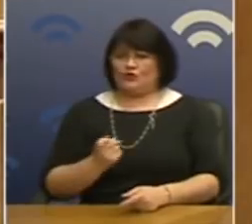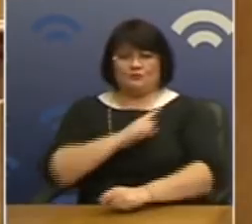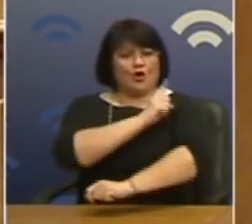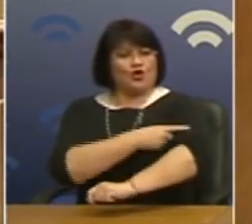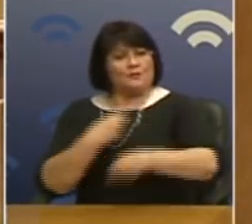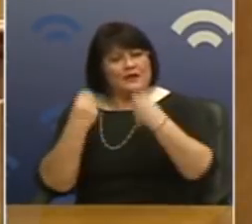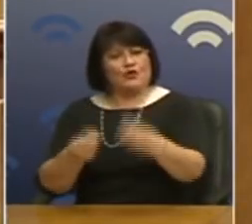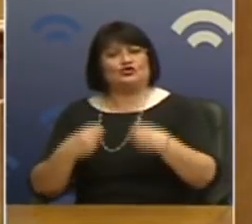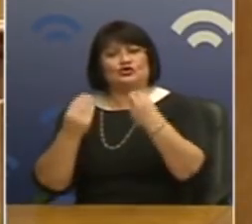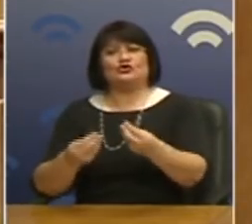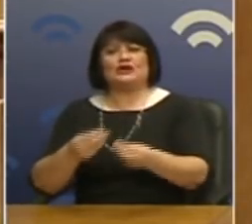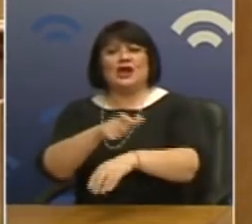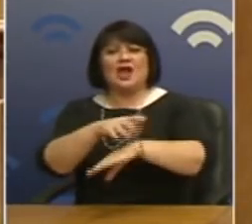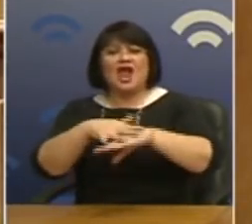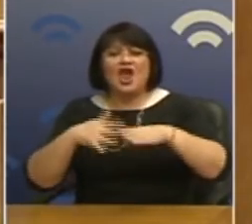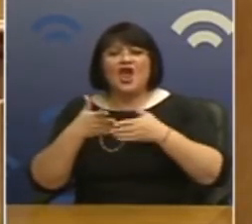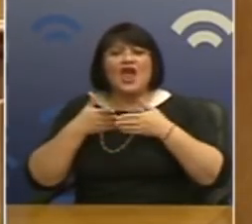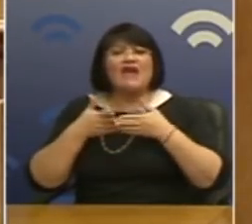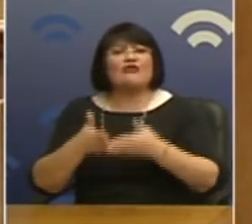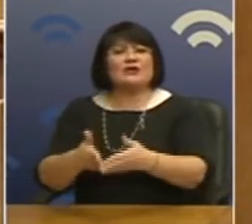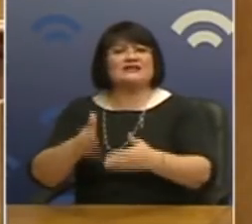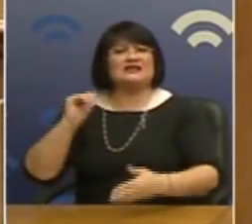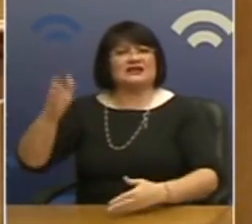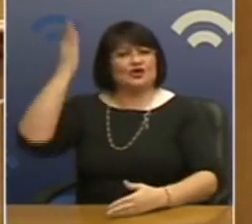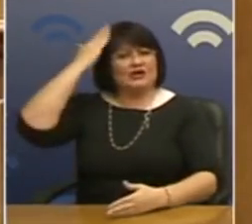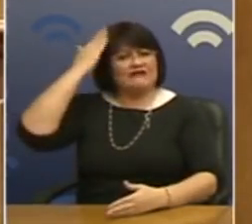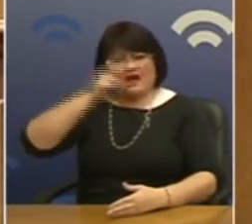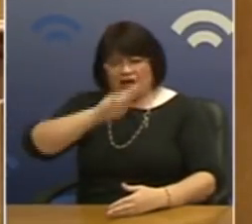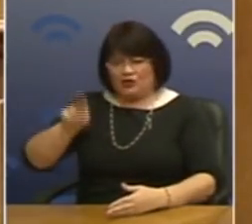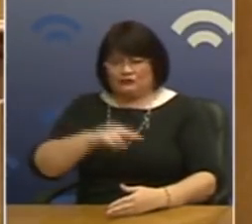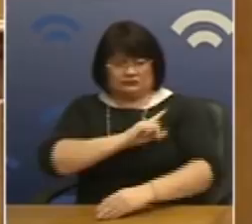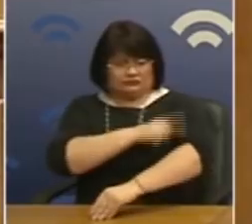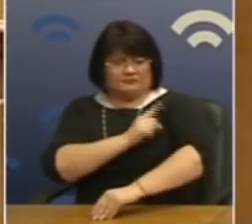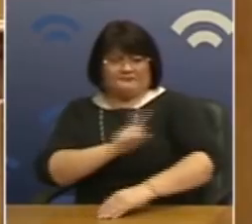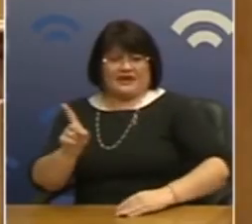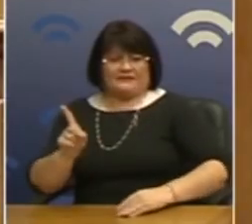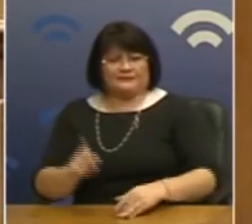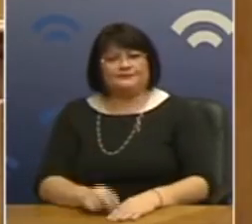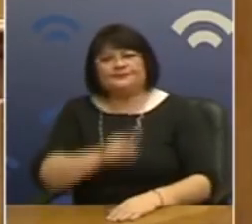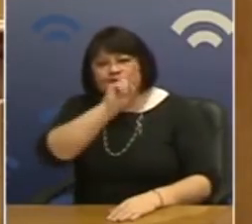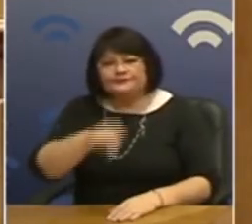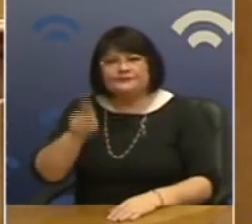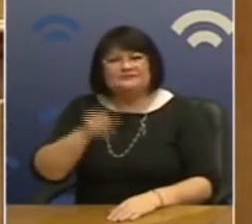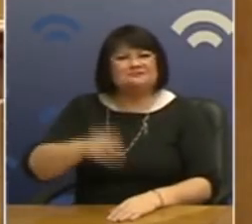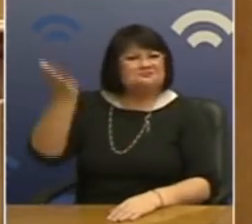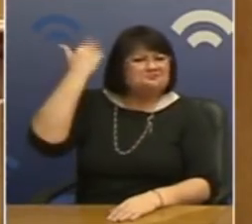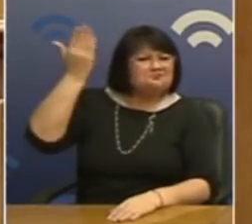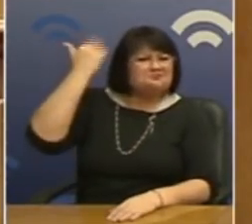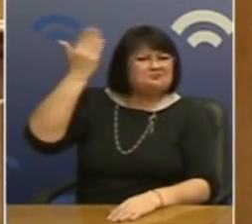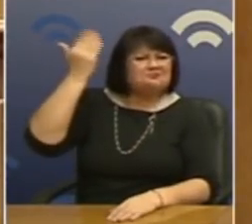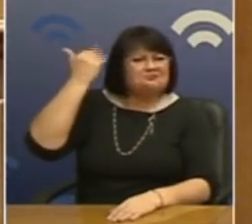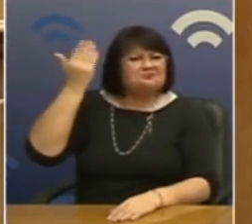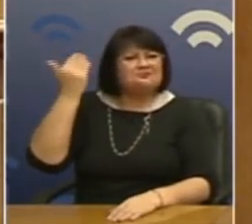προνομίων των εφοπλιστών, του ξένου κεφαλαίου, με την κατάργηση έστω κάποιων αναχρονισμών που επιβιώνουν